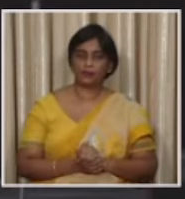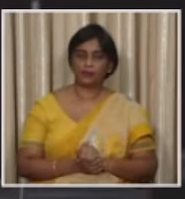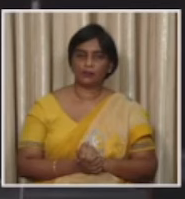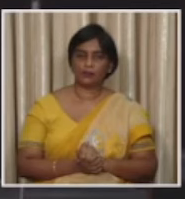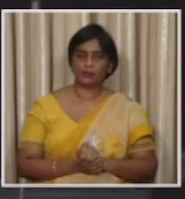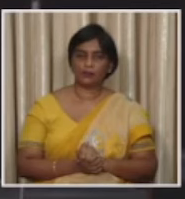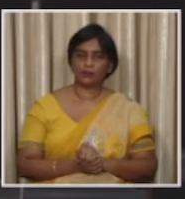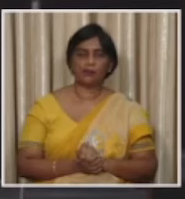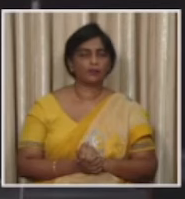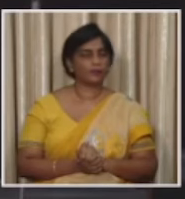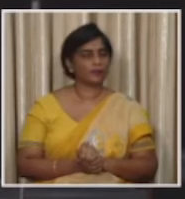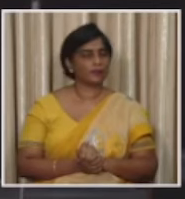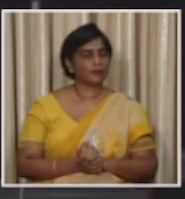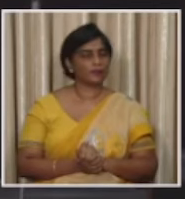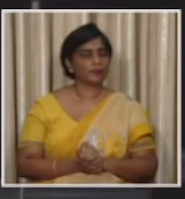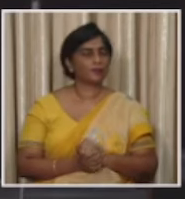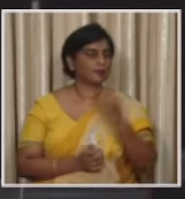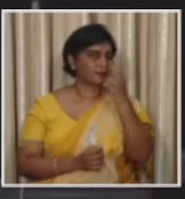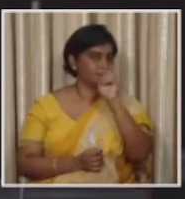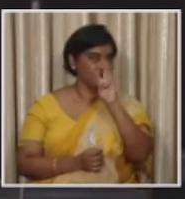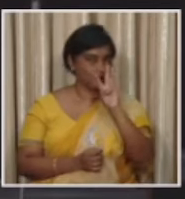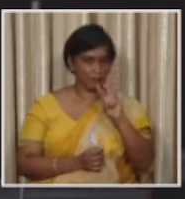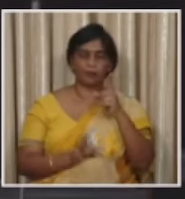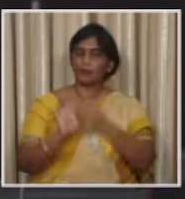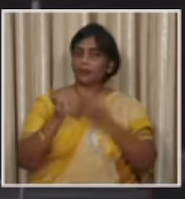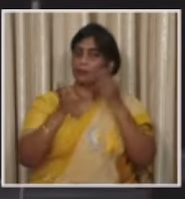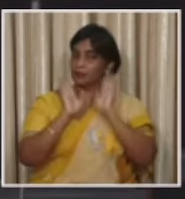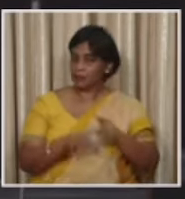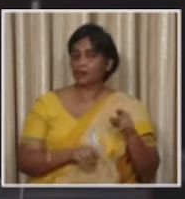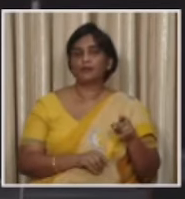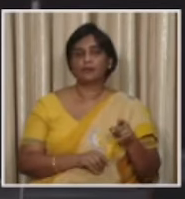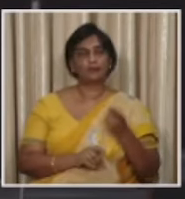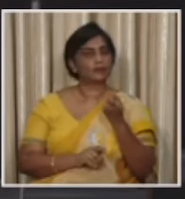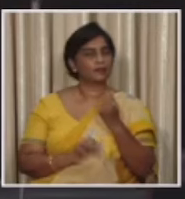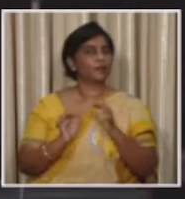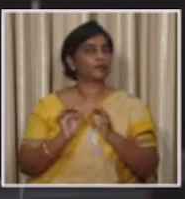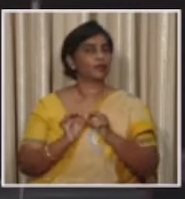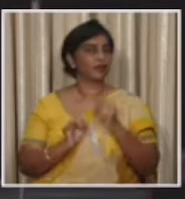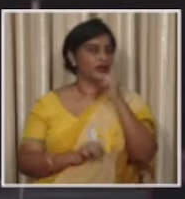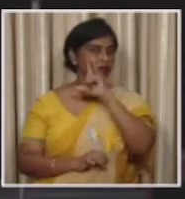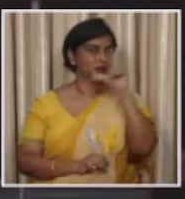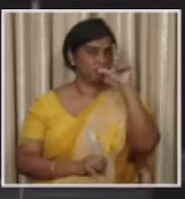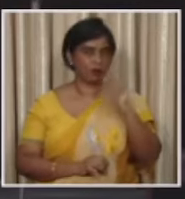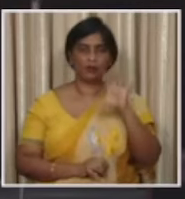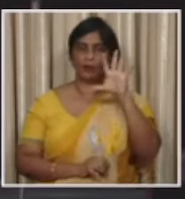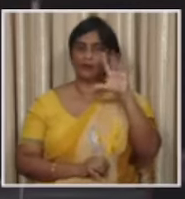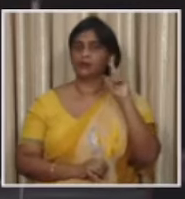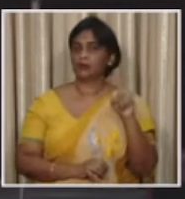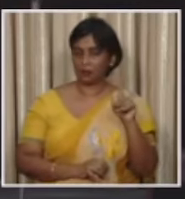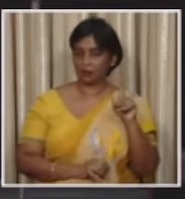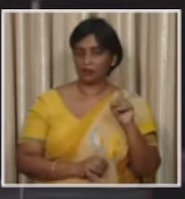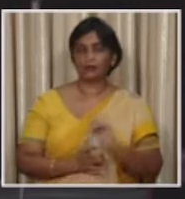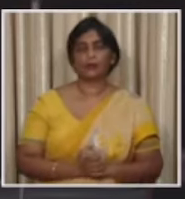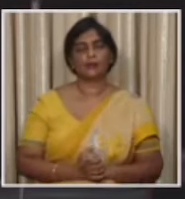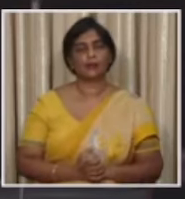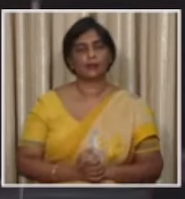දේශීය ණය ප්‍රමාණය 2023 අවුරුද්ද අවසාන වෙද්දී රුපියල් බිලියන 17,051යි.